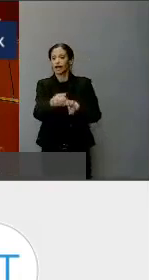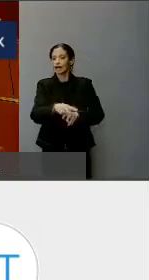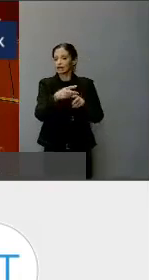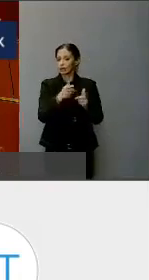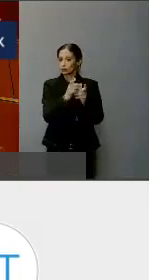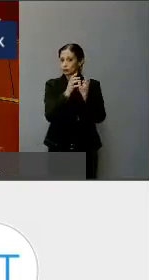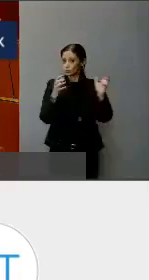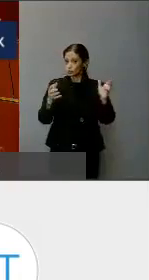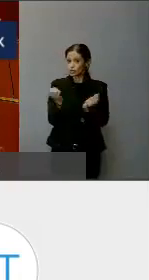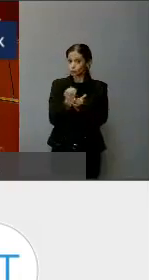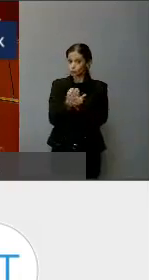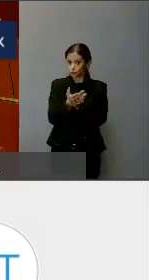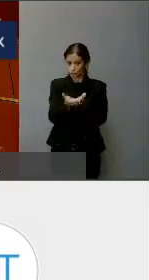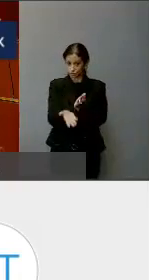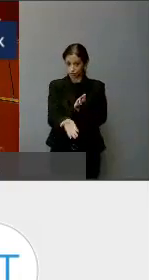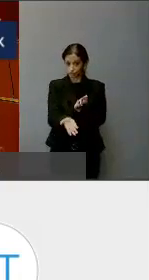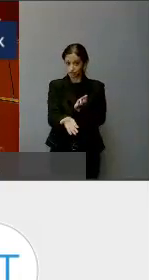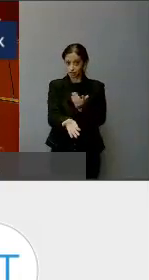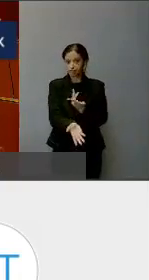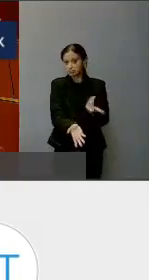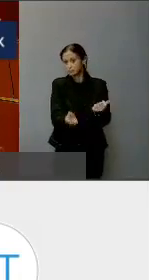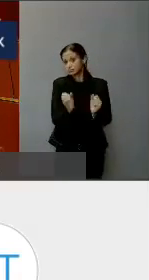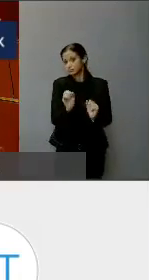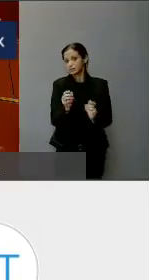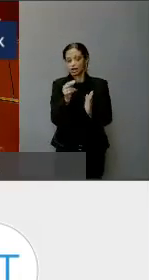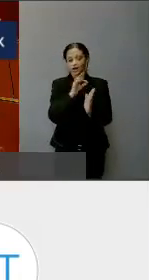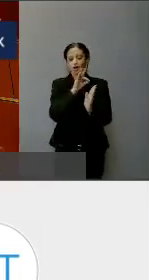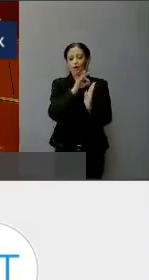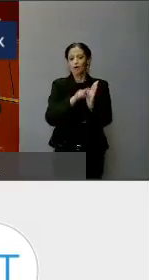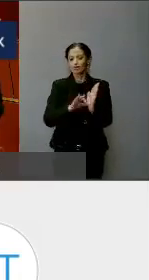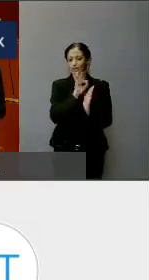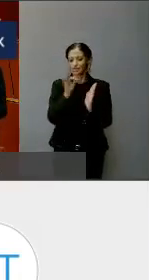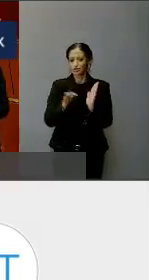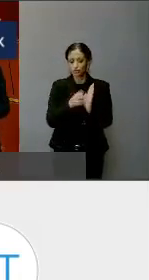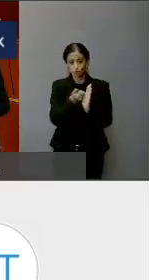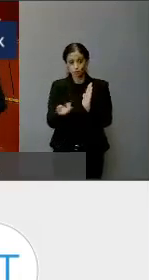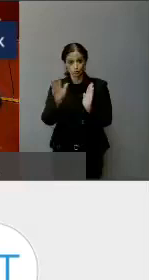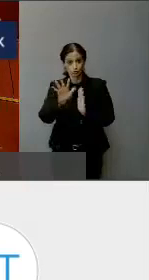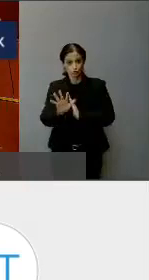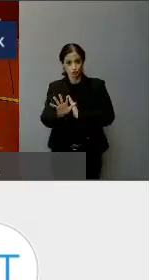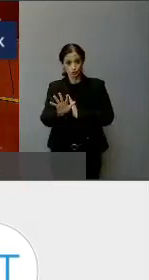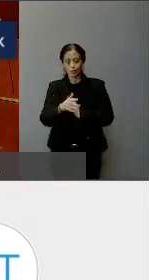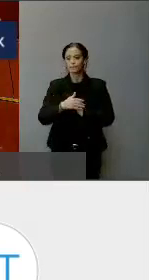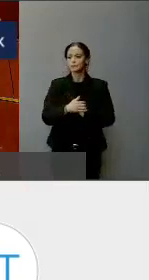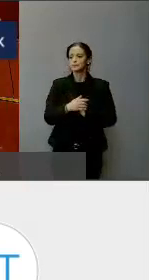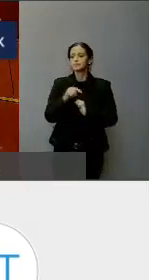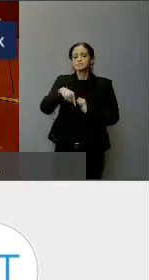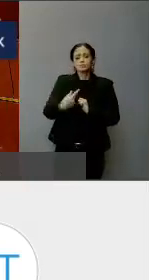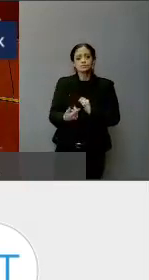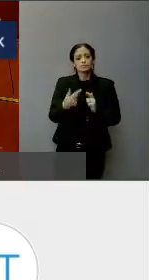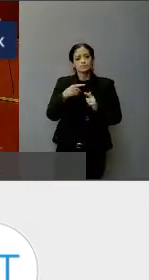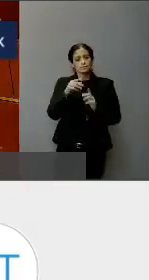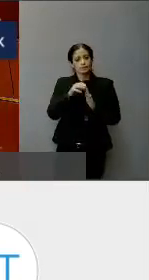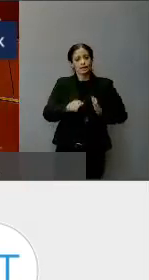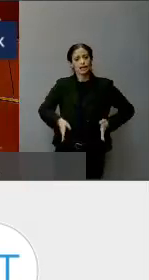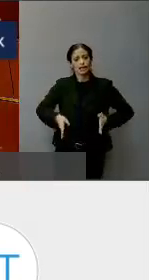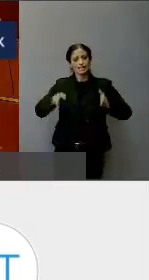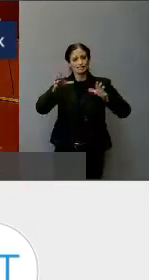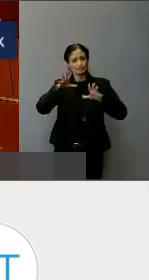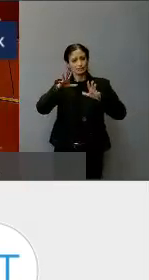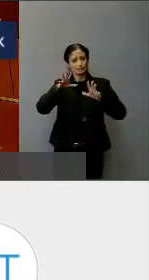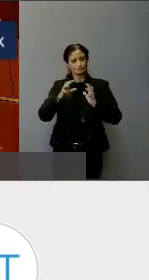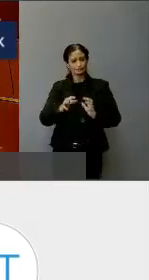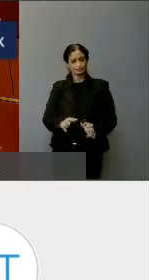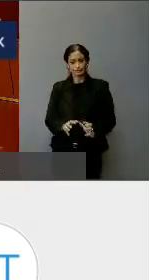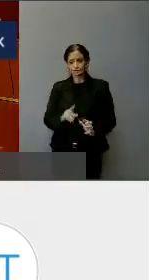produttiva e questo è per esempio un ordine del giorno di energia un numero 5 poi c'è il tema degli edifici di routine e quello dice la dicono